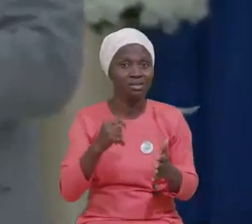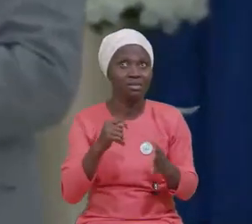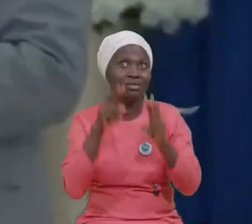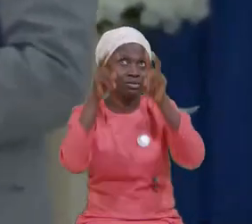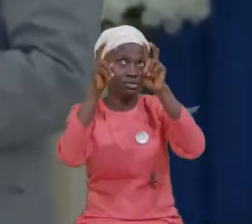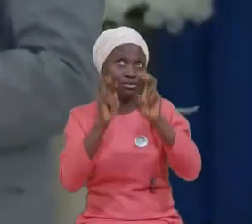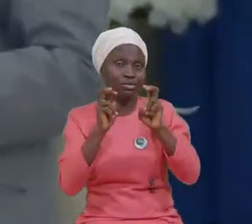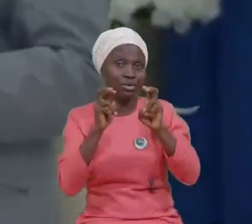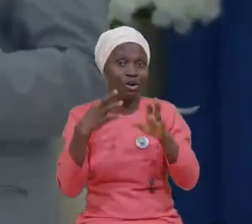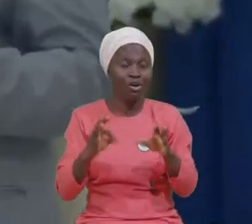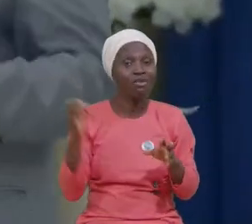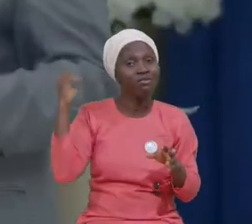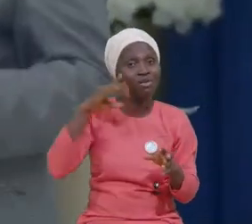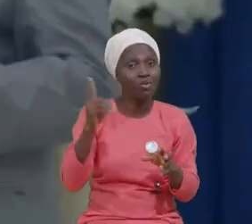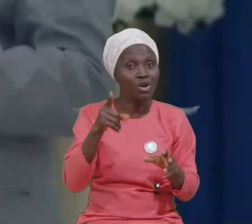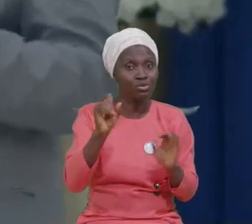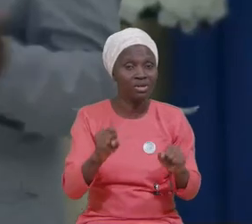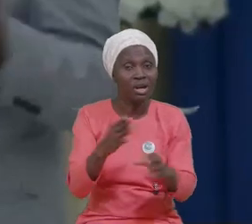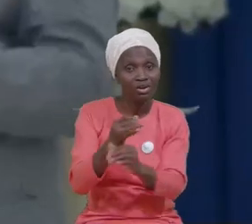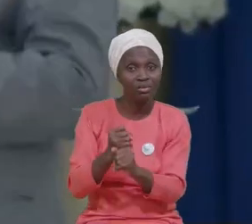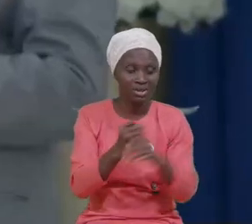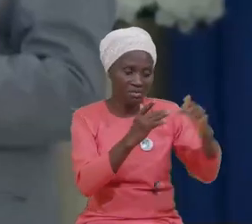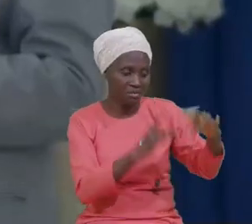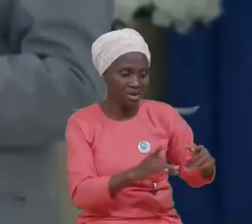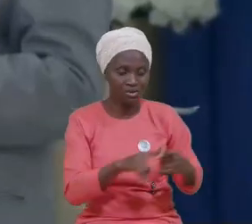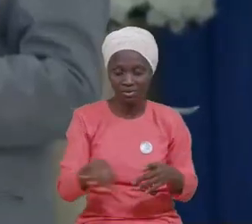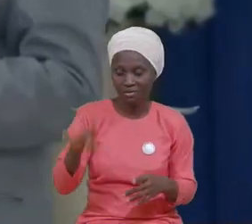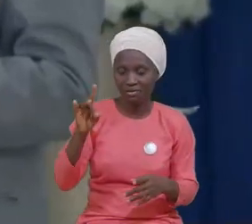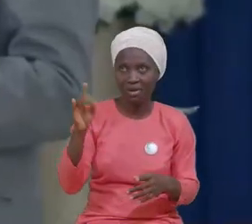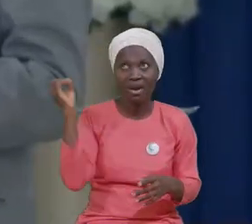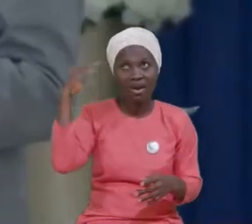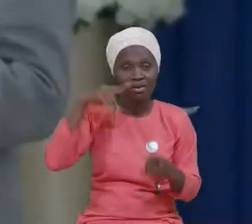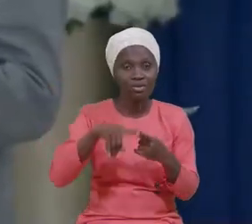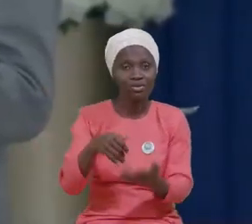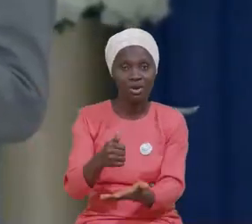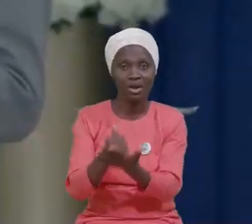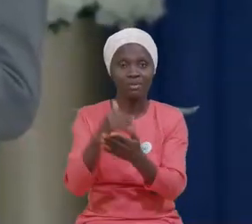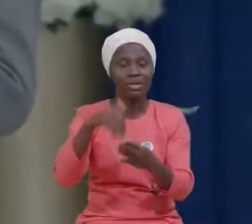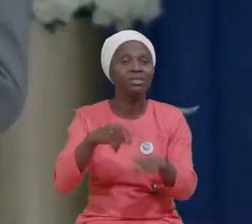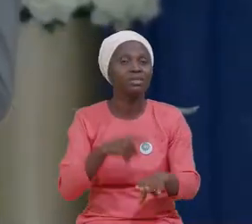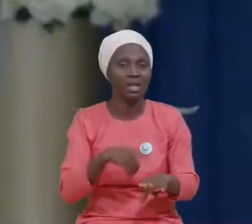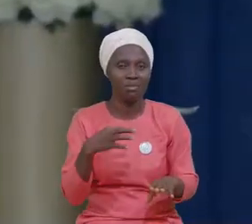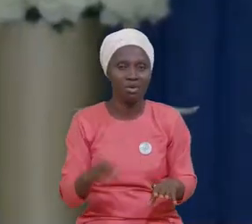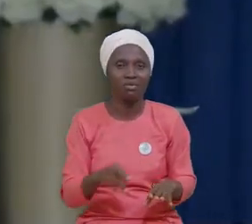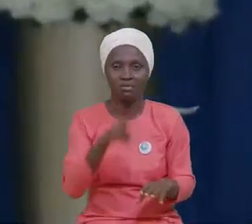grâce pour obtenir miséricorde et trouver grâce pour être secouru dans nos besoins.